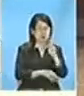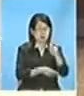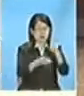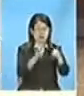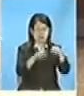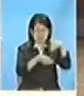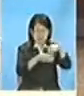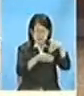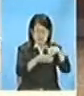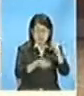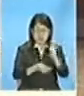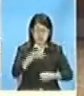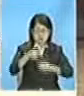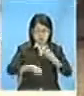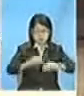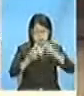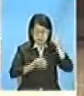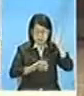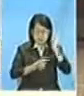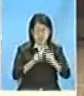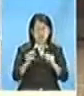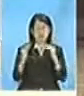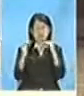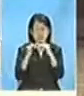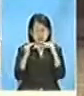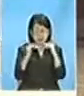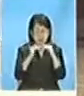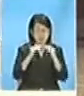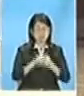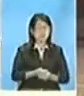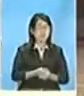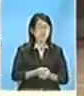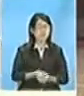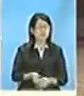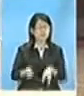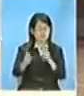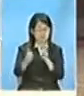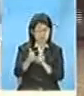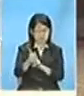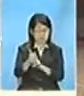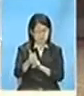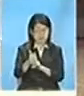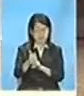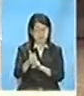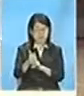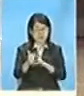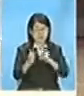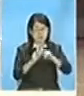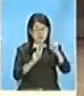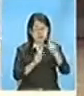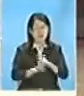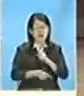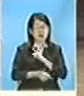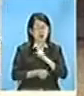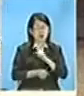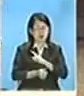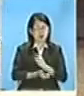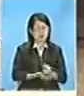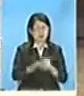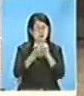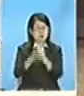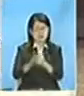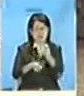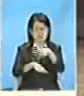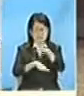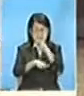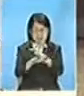สแสดงความคิดเห็นอย่างเท่าเทียมกันทั้งสองฝ่ายและรองประธานวุฒิก็มีหน้าที่ช่วยงานทางท่านประธานวุฒิทั้งในประเ